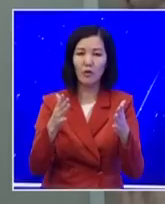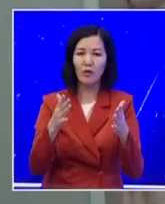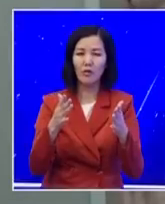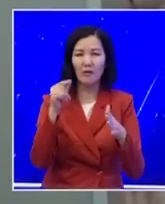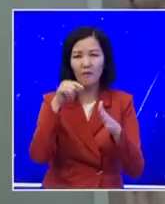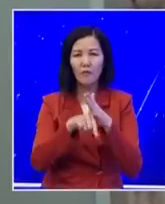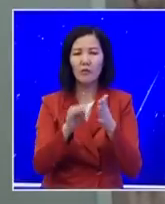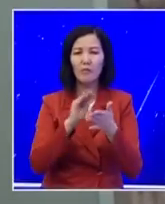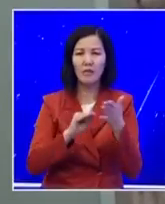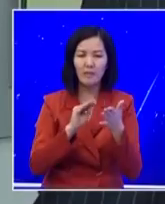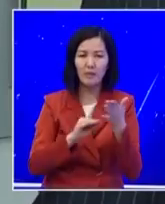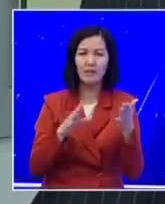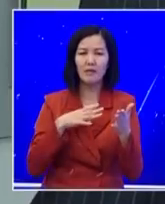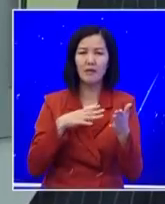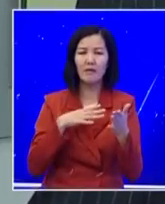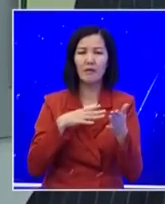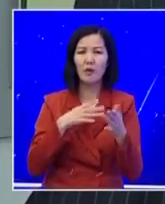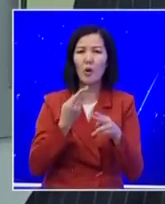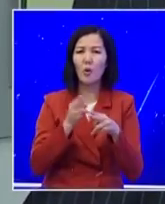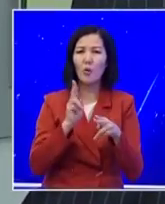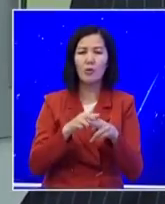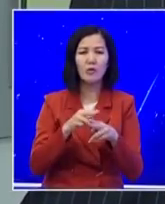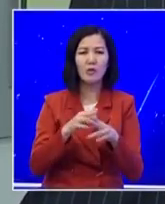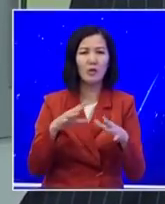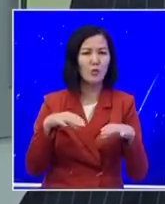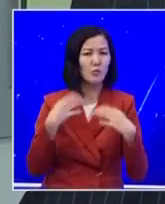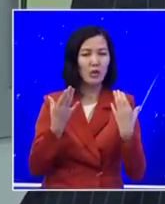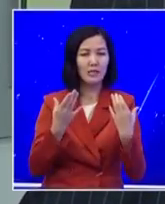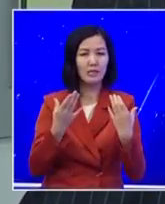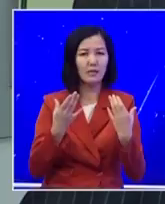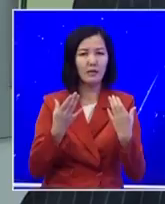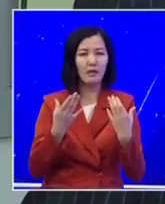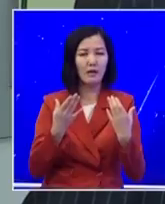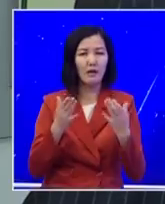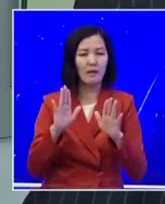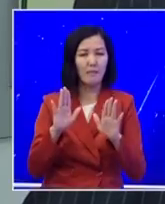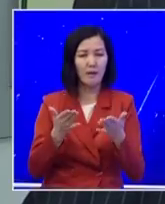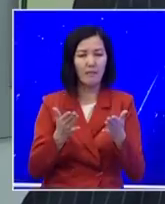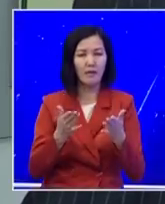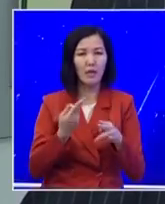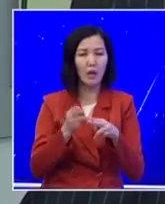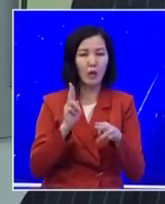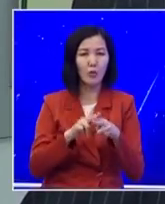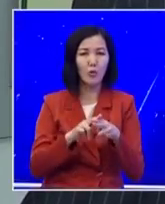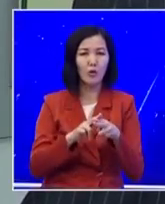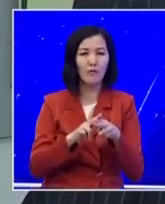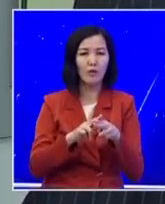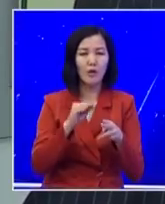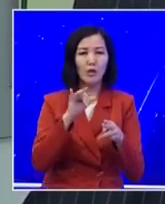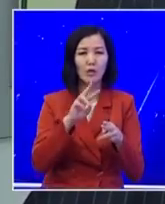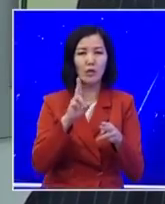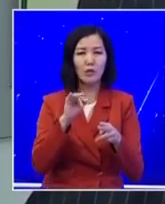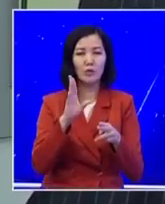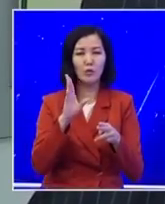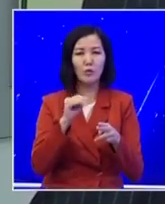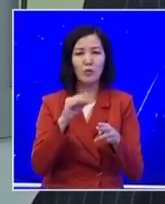конечно, были очень такие ужасные моменты, которые Ильяса Жансугурова